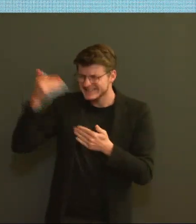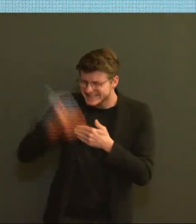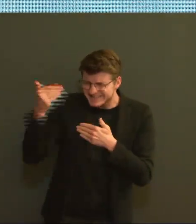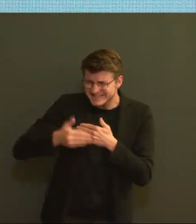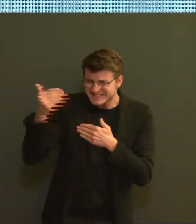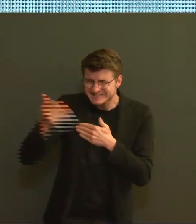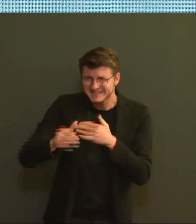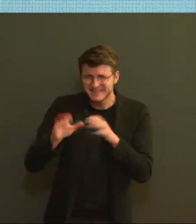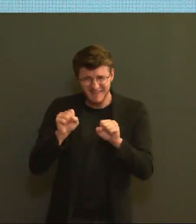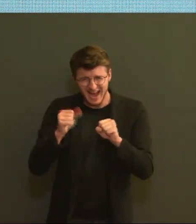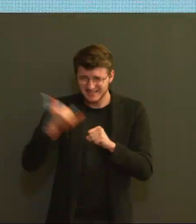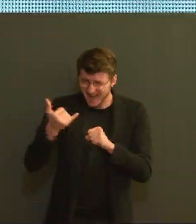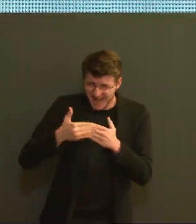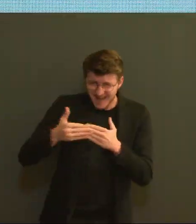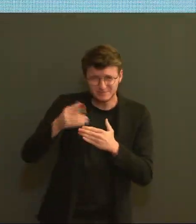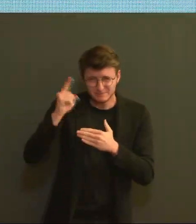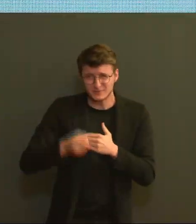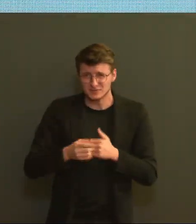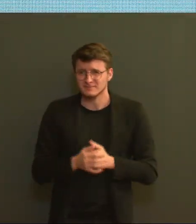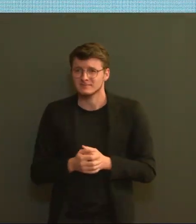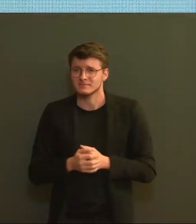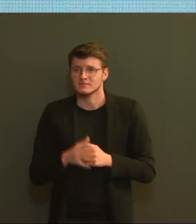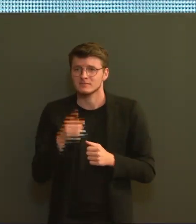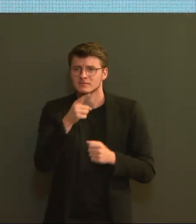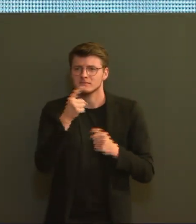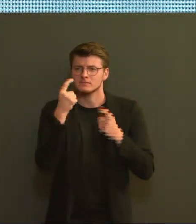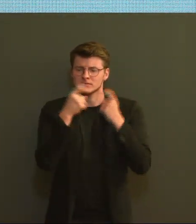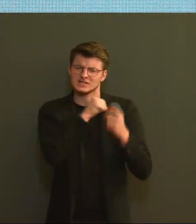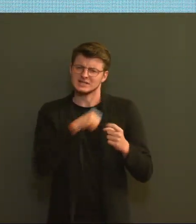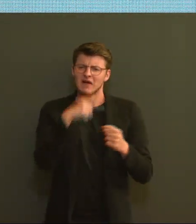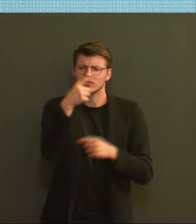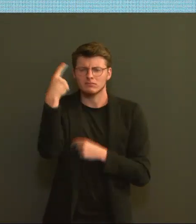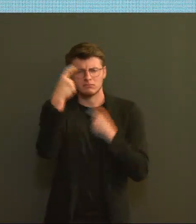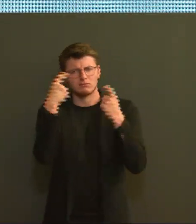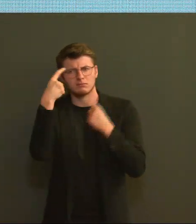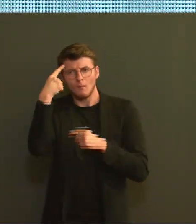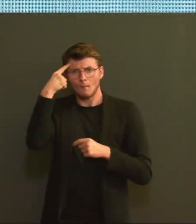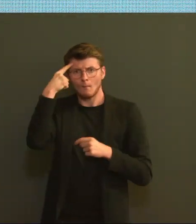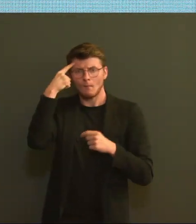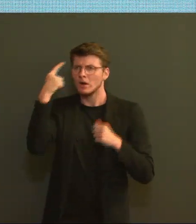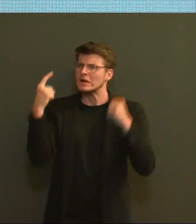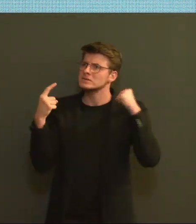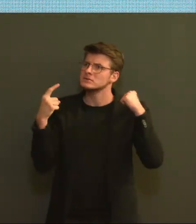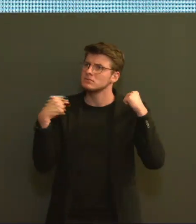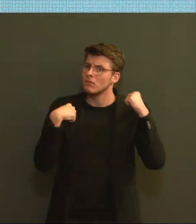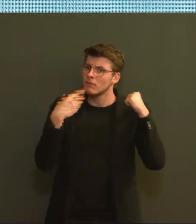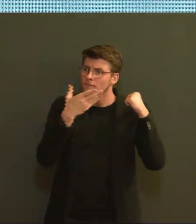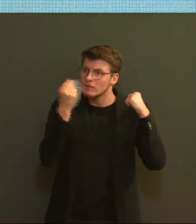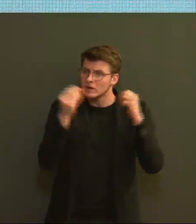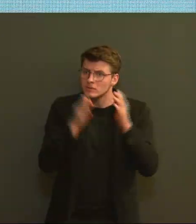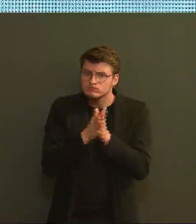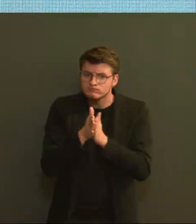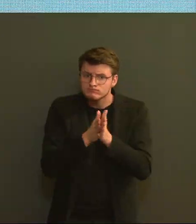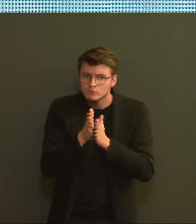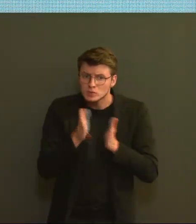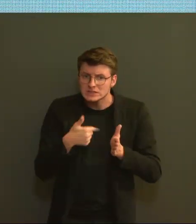per dag. Overdenk eens voor uzelf wanneer u uw handen gisteren had moeten wassen, maar dat niet gedaan